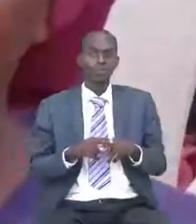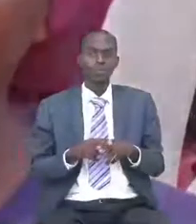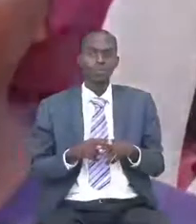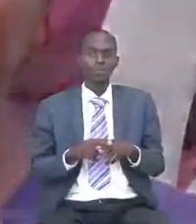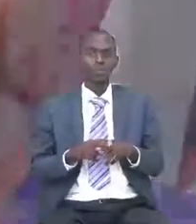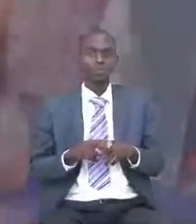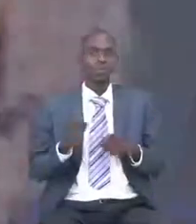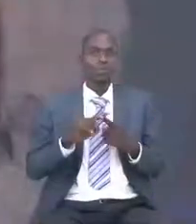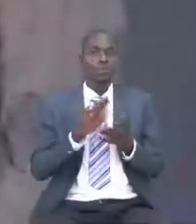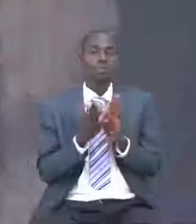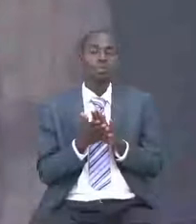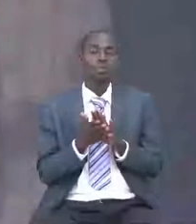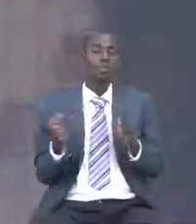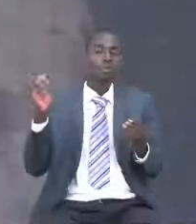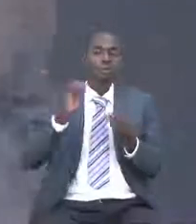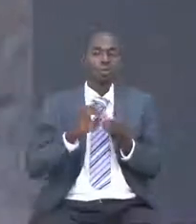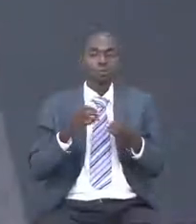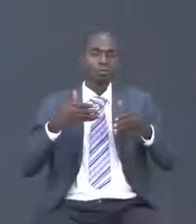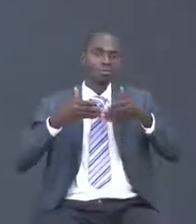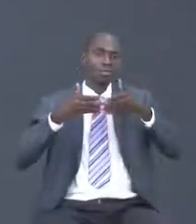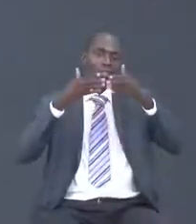devenir extraordinaire.